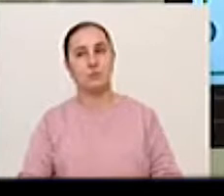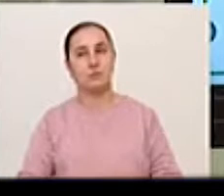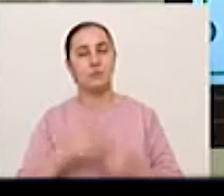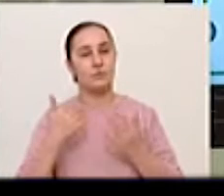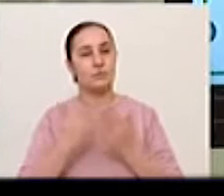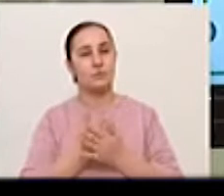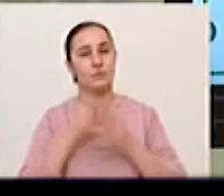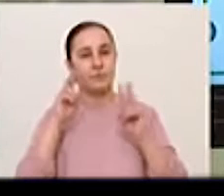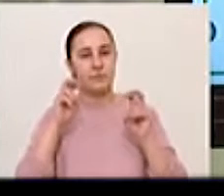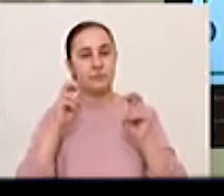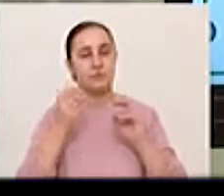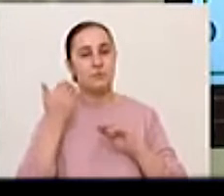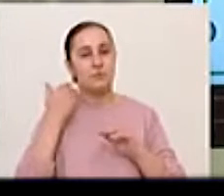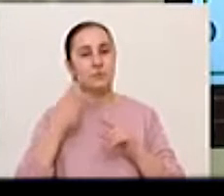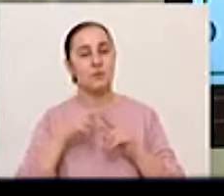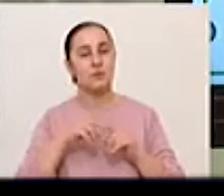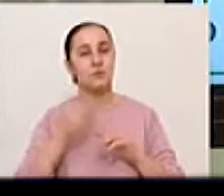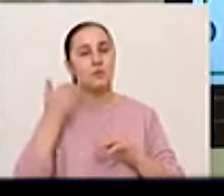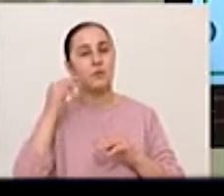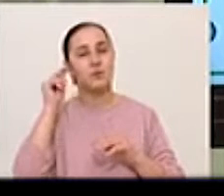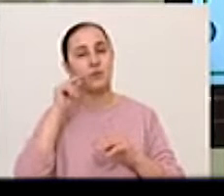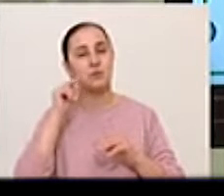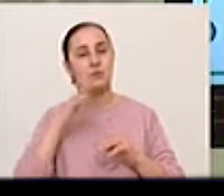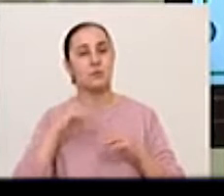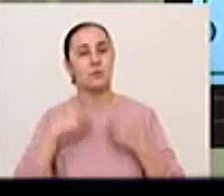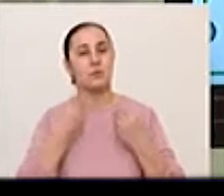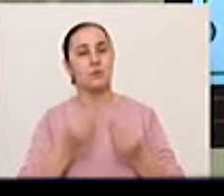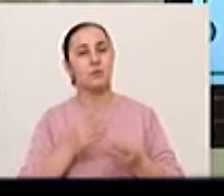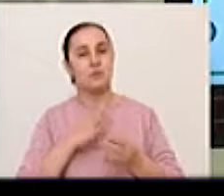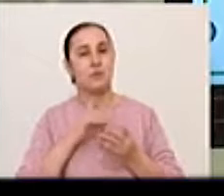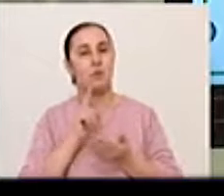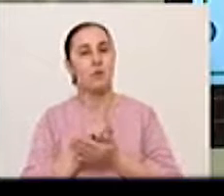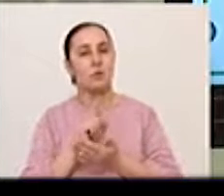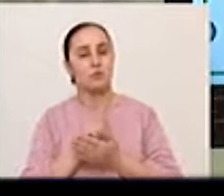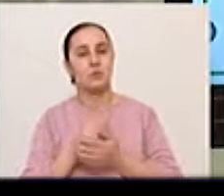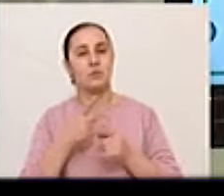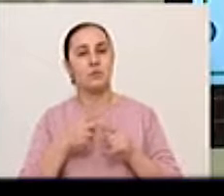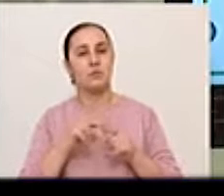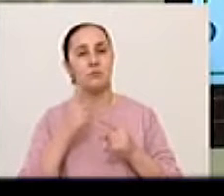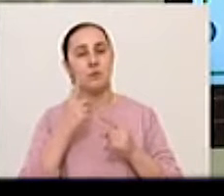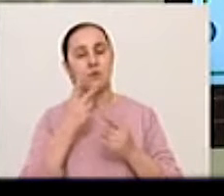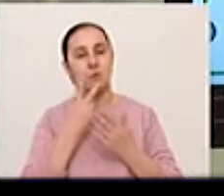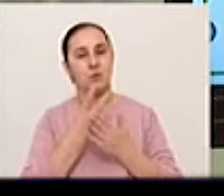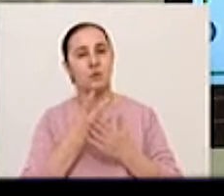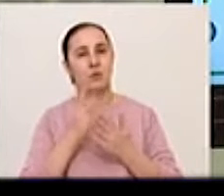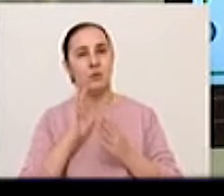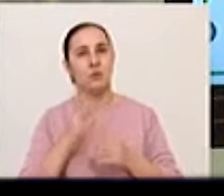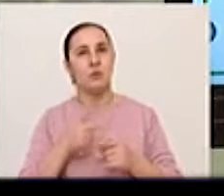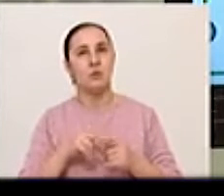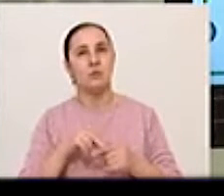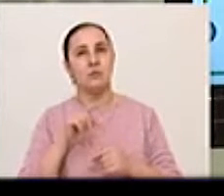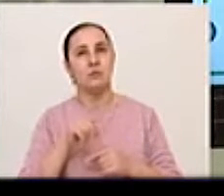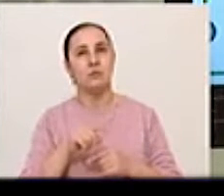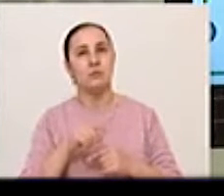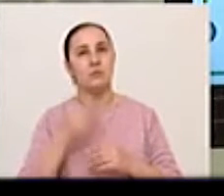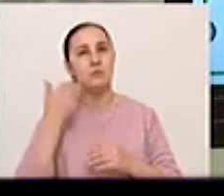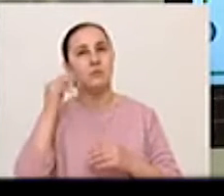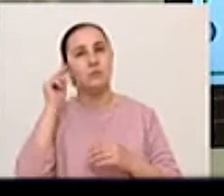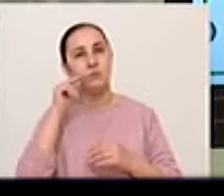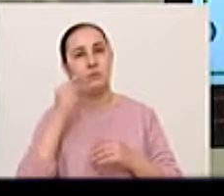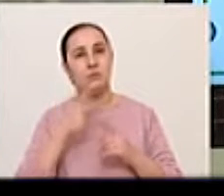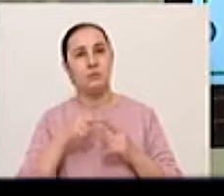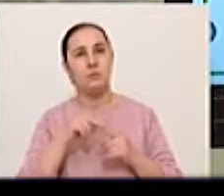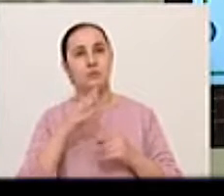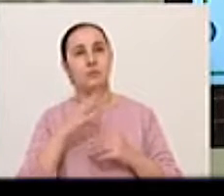Yangi mavzuni boshlashdan oldin o'tgan darsda berilgan topshiriqni bir ko'zdan kechirib chiqamiz. O'tgan darsda